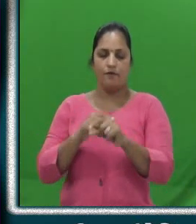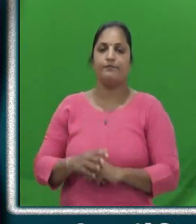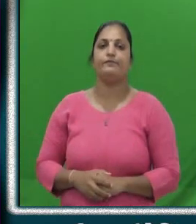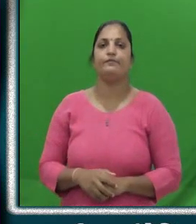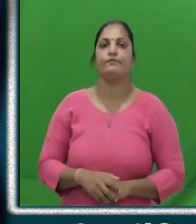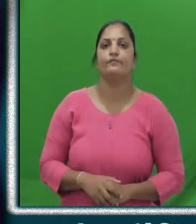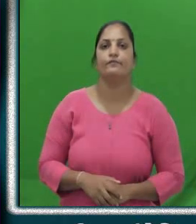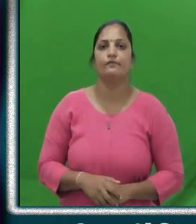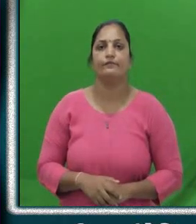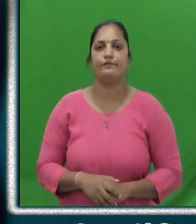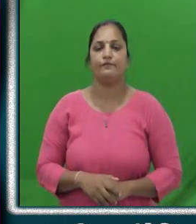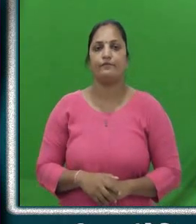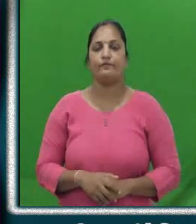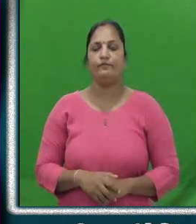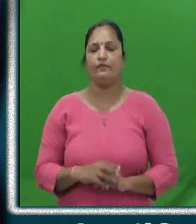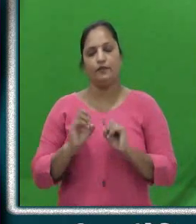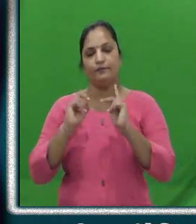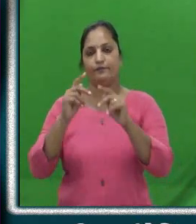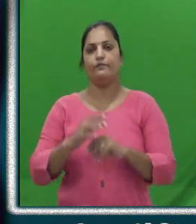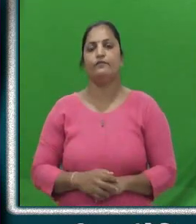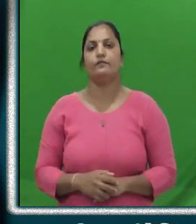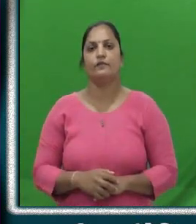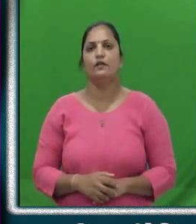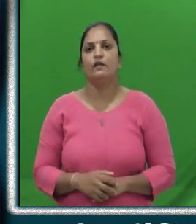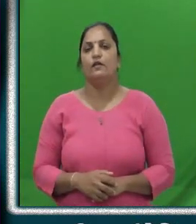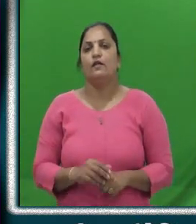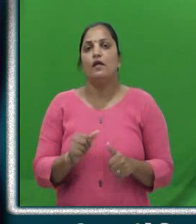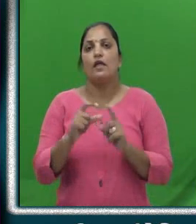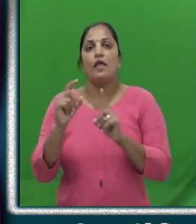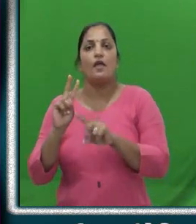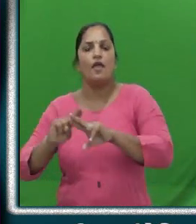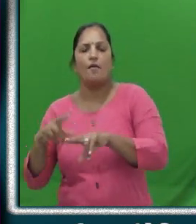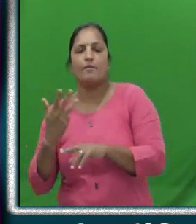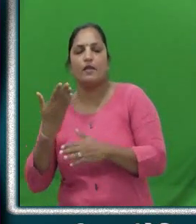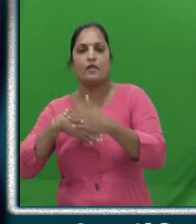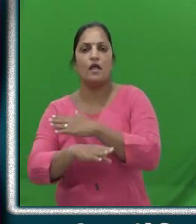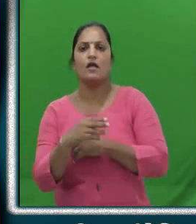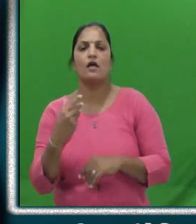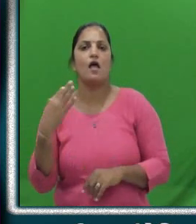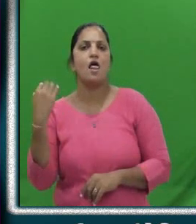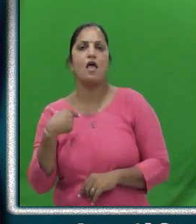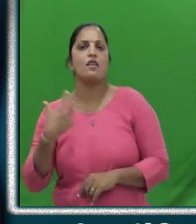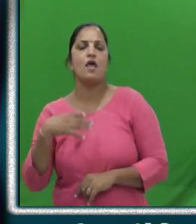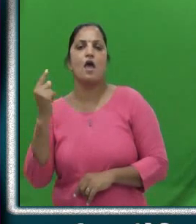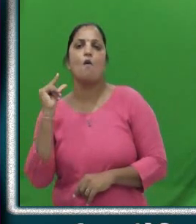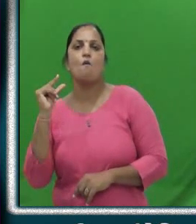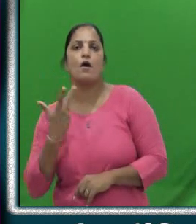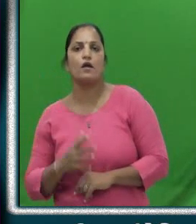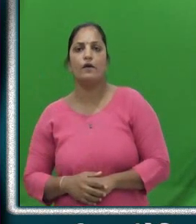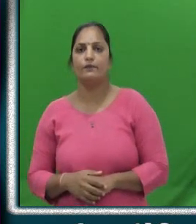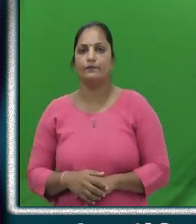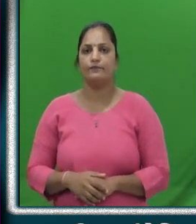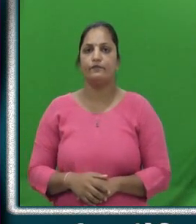હોય એડવર્બ્સ ઓફ ફ્રીક્વન્સી કહેવાય. બરાબર. તો એડવર્બ્સ ઓફ ફ્રીક્વન્સીની અંદર કયા કીવર્ડ્સ